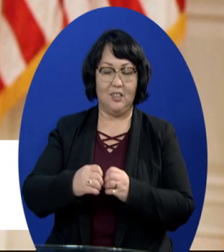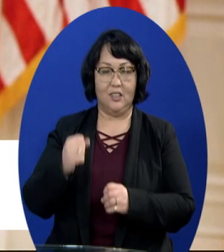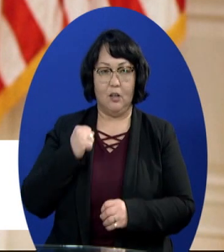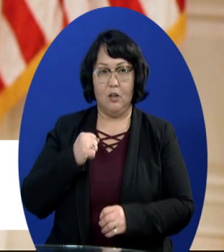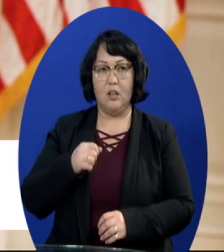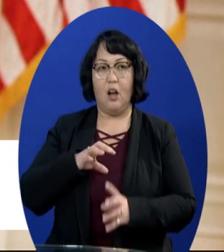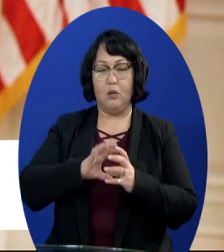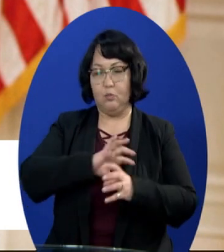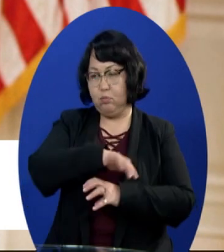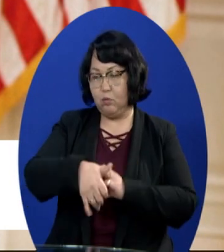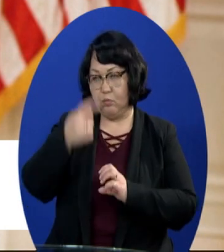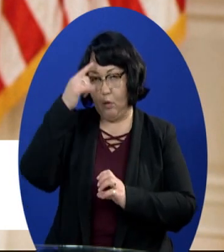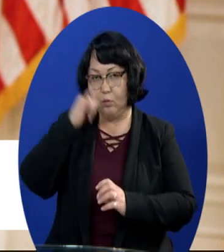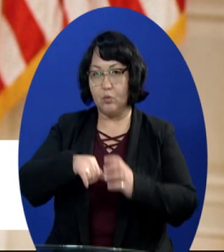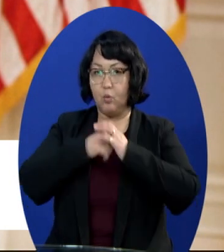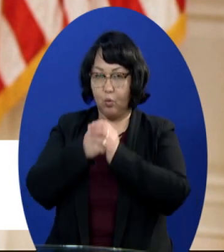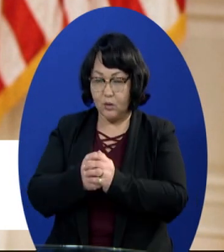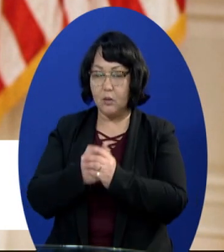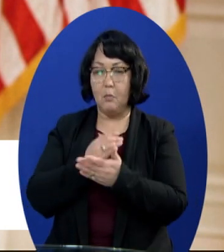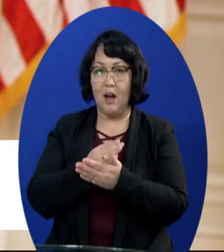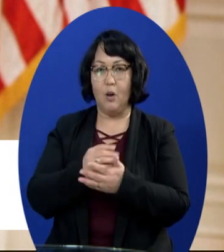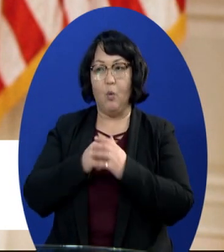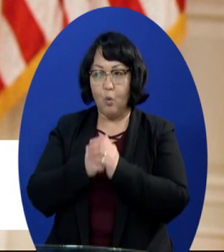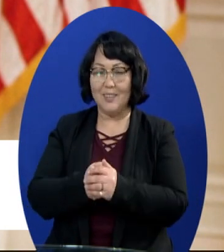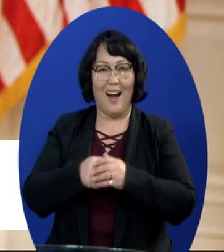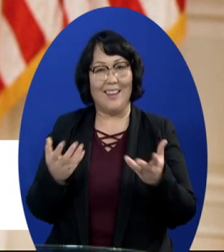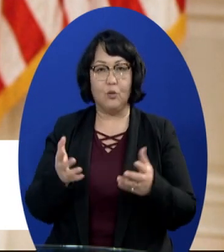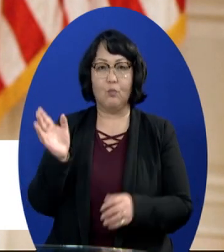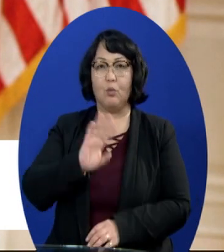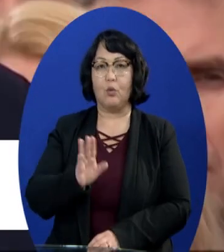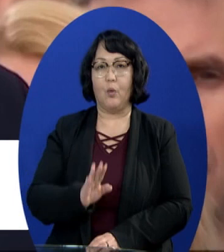улсыг хүндэтгэж байна. Тиймээс энэхүү хүндэтгэлийг бүү алдаарай.